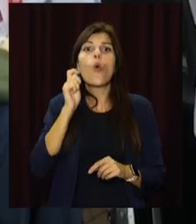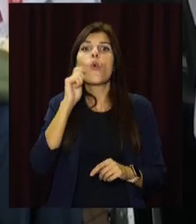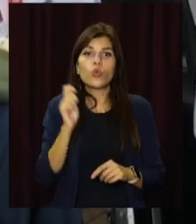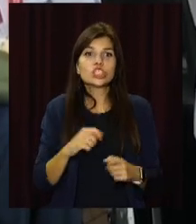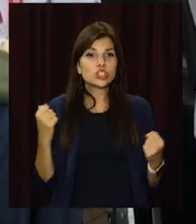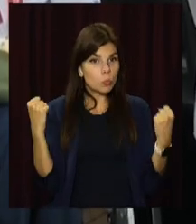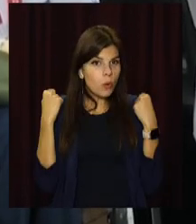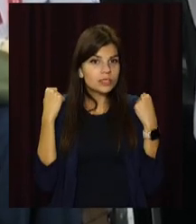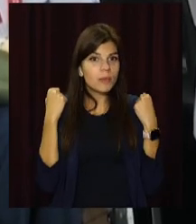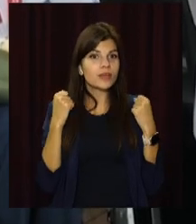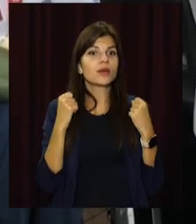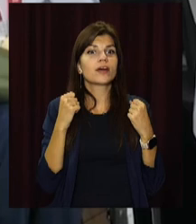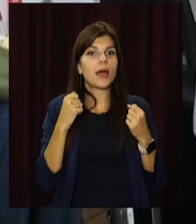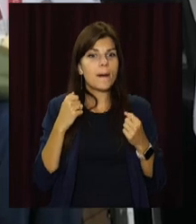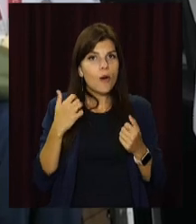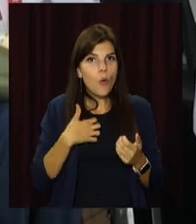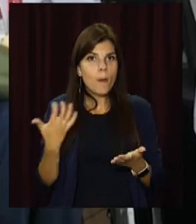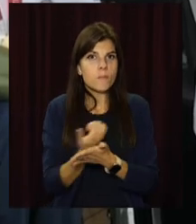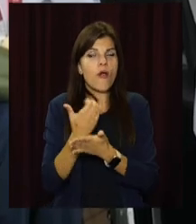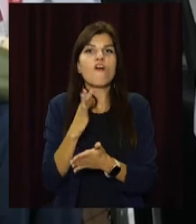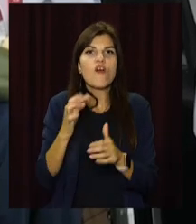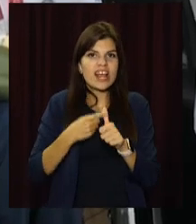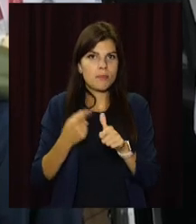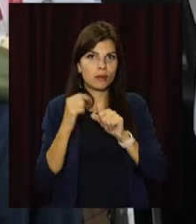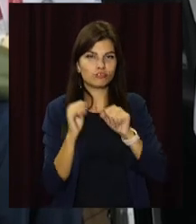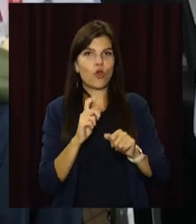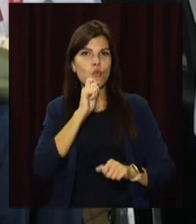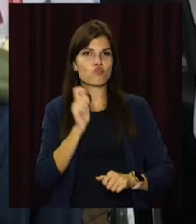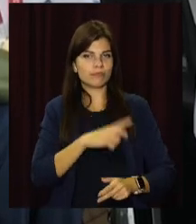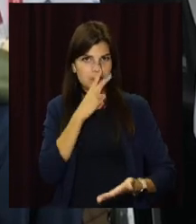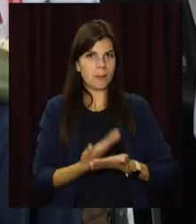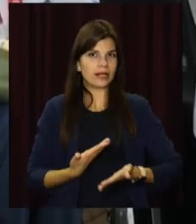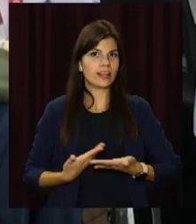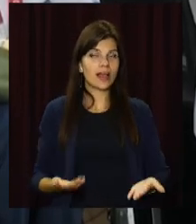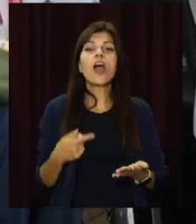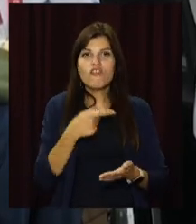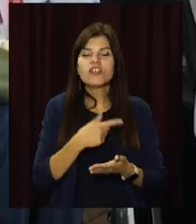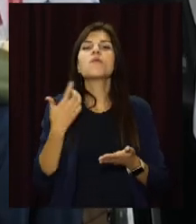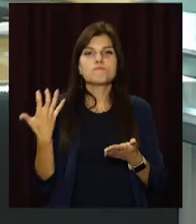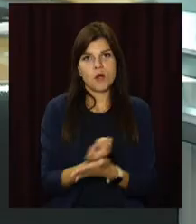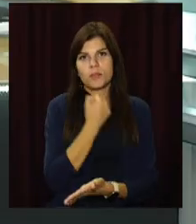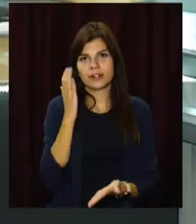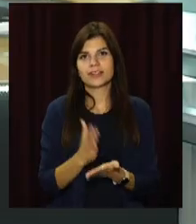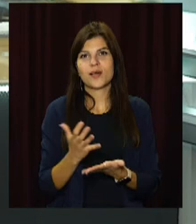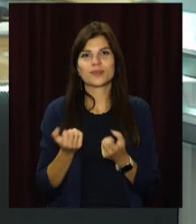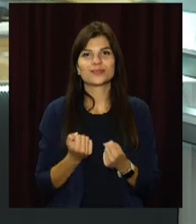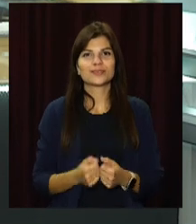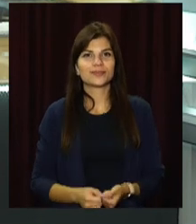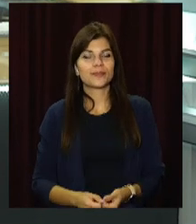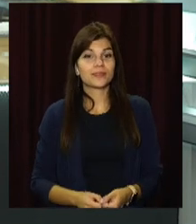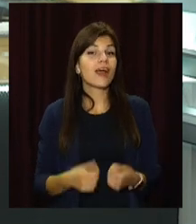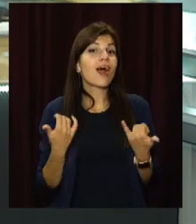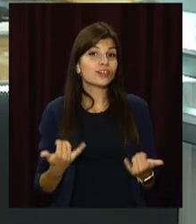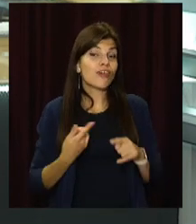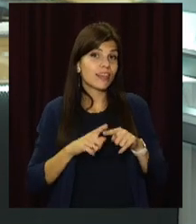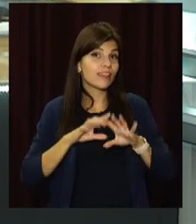Українські спортсмени перемагати в ім'я України. І вони перемогли. А на цьому у